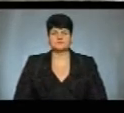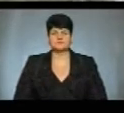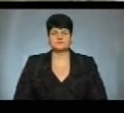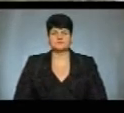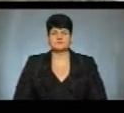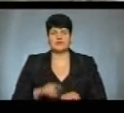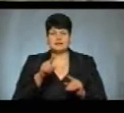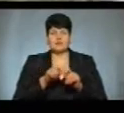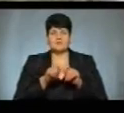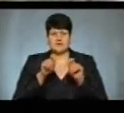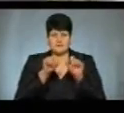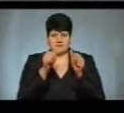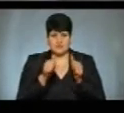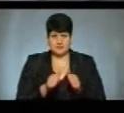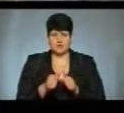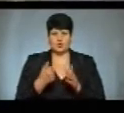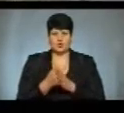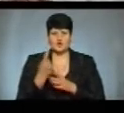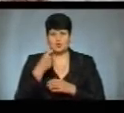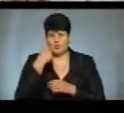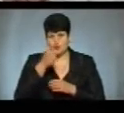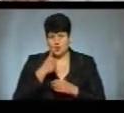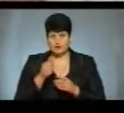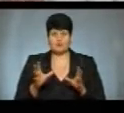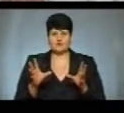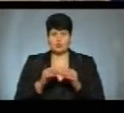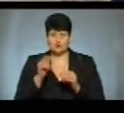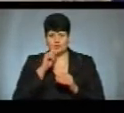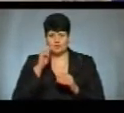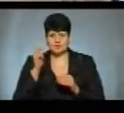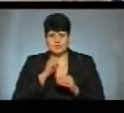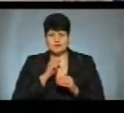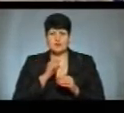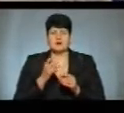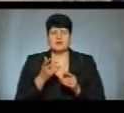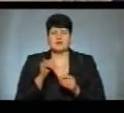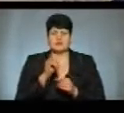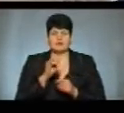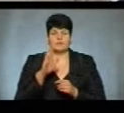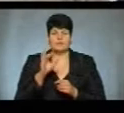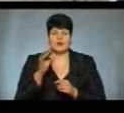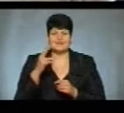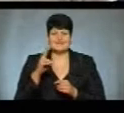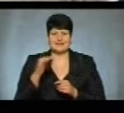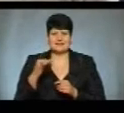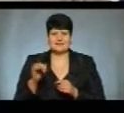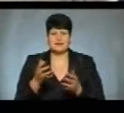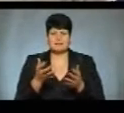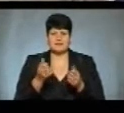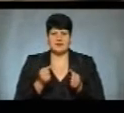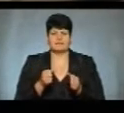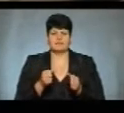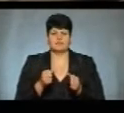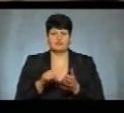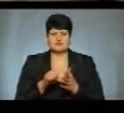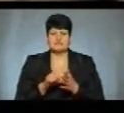Там відкрили пам'ятний знак до 100-річчя Соборності України. Артилерист, командир гарматного розрахунку Ігор Войцехівський брав участь у захисті Донецького